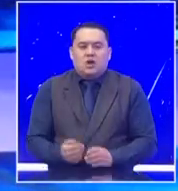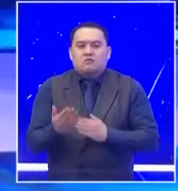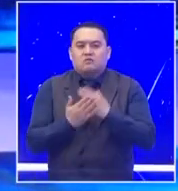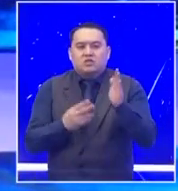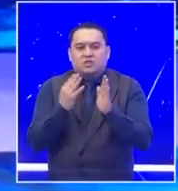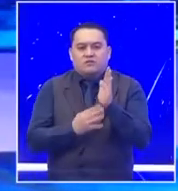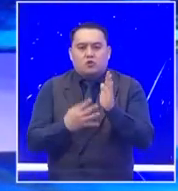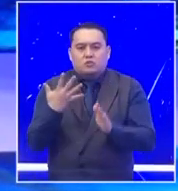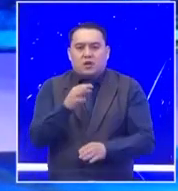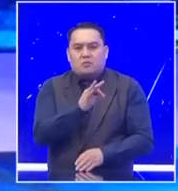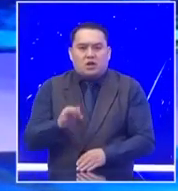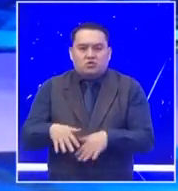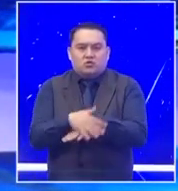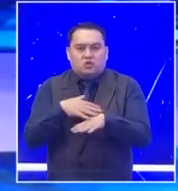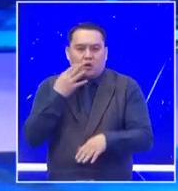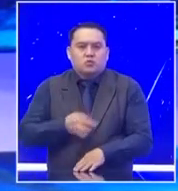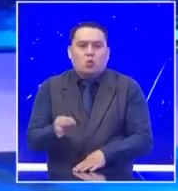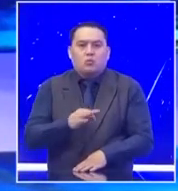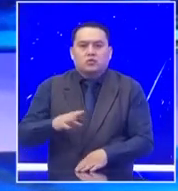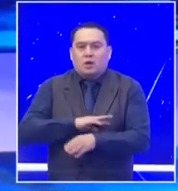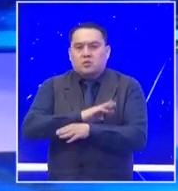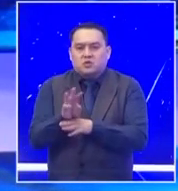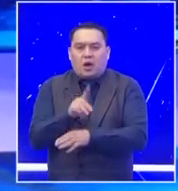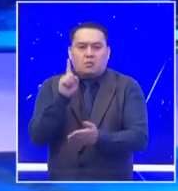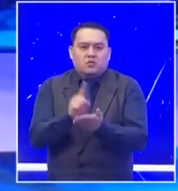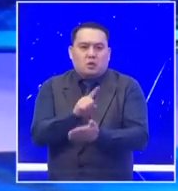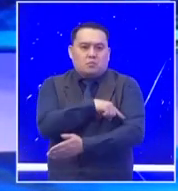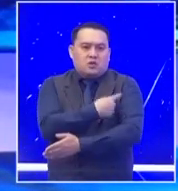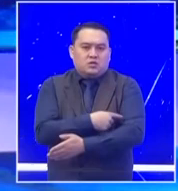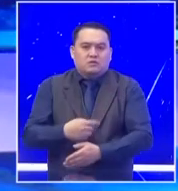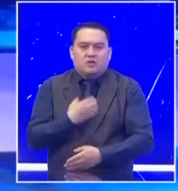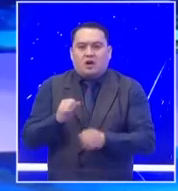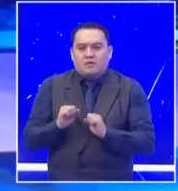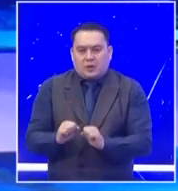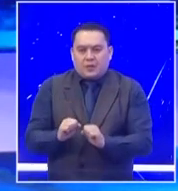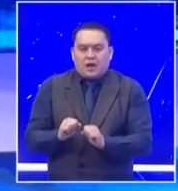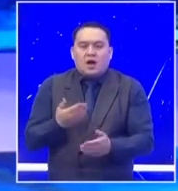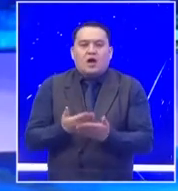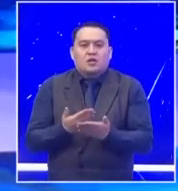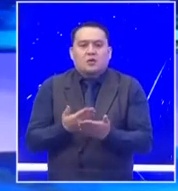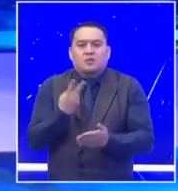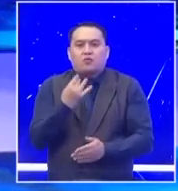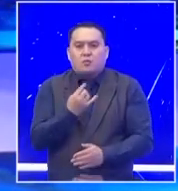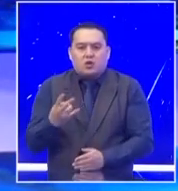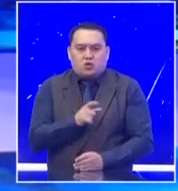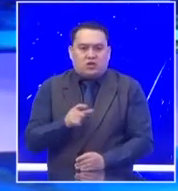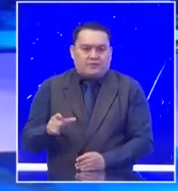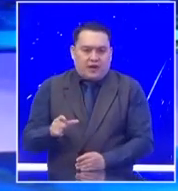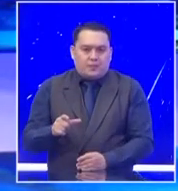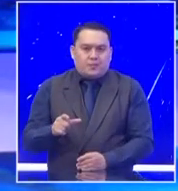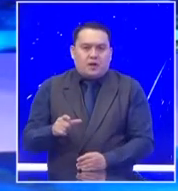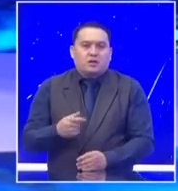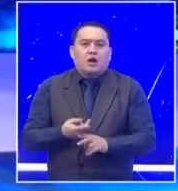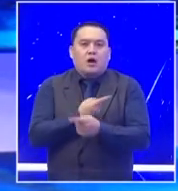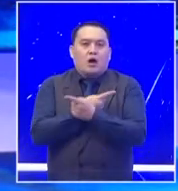Свыше 95% жителей Алматинской области охвачены обязательным медицинским страхованием. Это чуть более 2 миллионов человек.